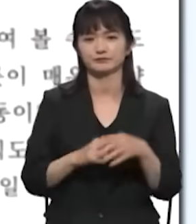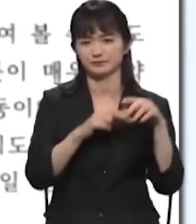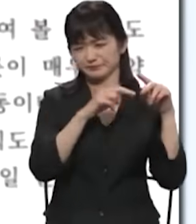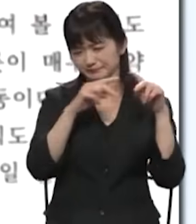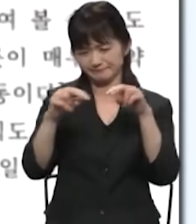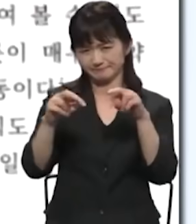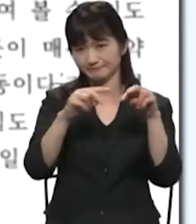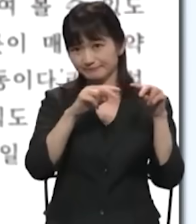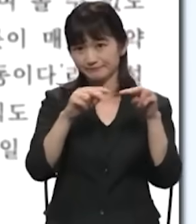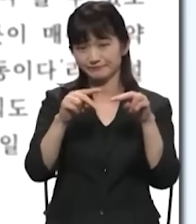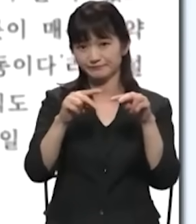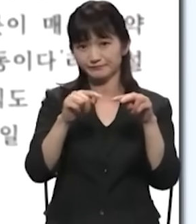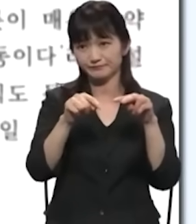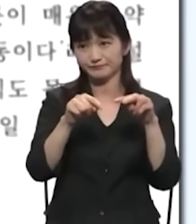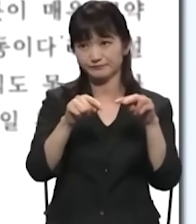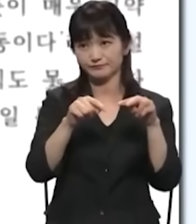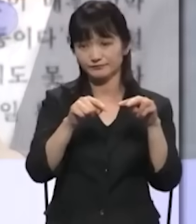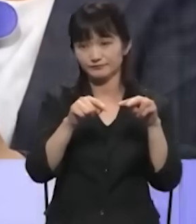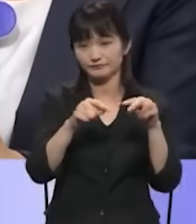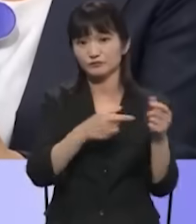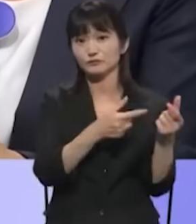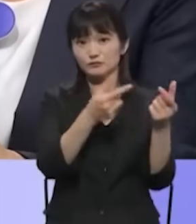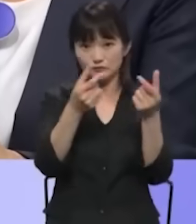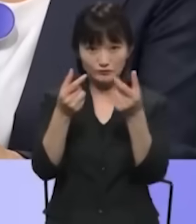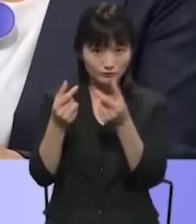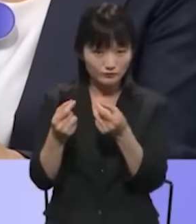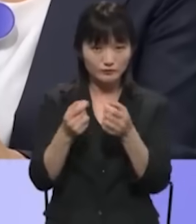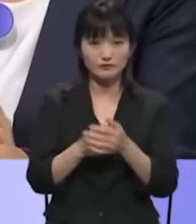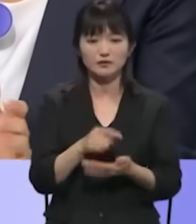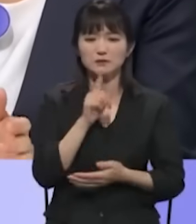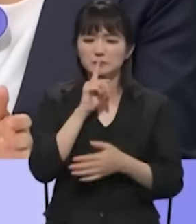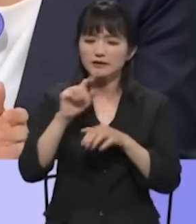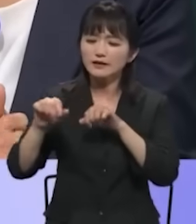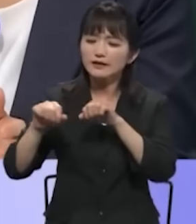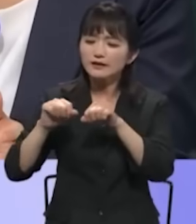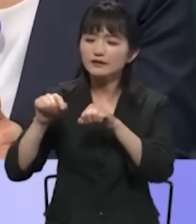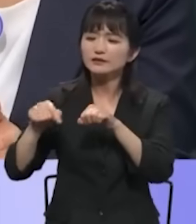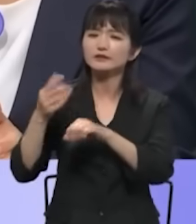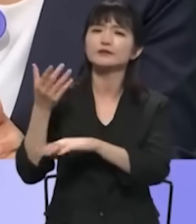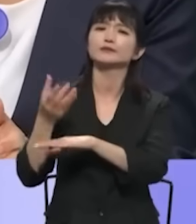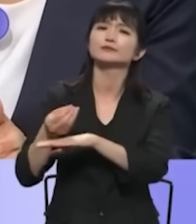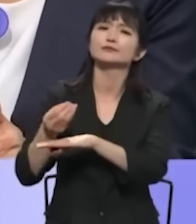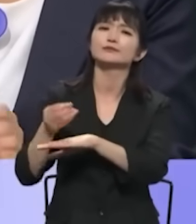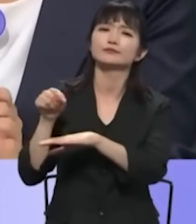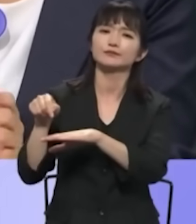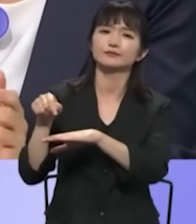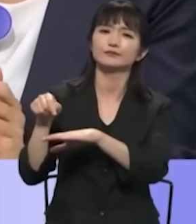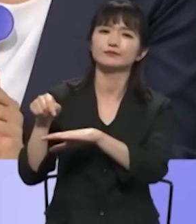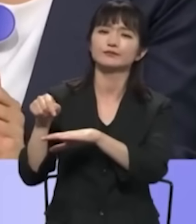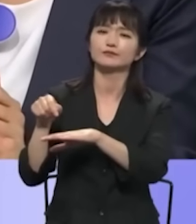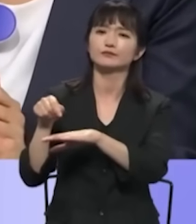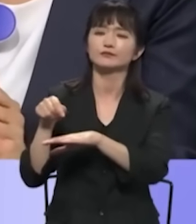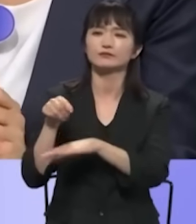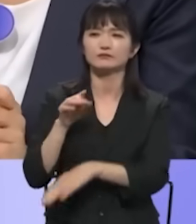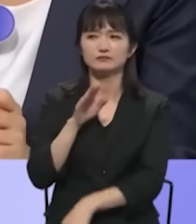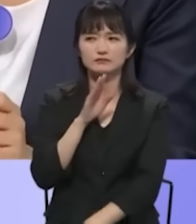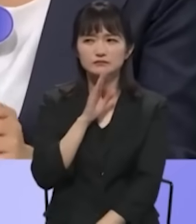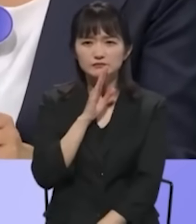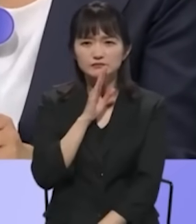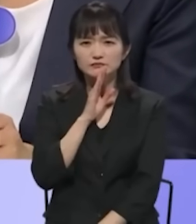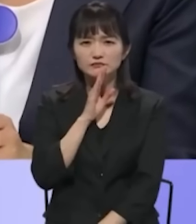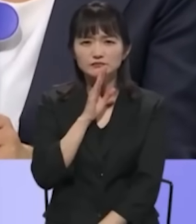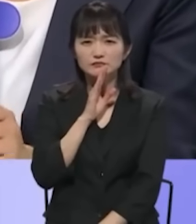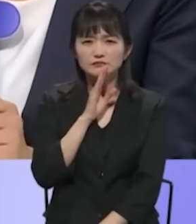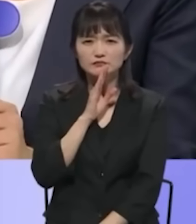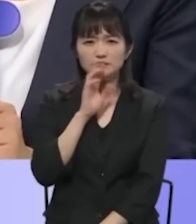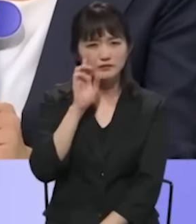이제 동일하거든요 이게 결국 이런 언행을 한 것 자체는 녹음이 되어 있기 때문에 그 자체에 어떤 사실 판단을 요하는 부분은